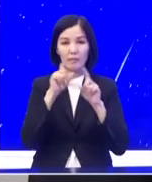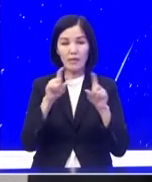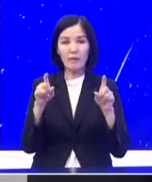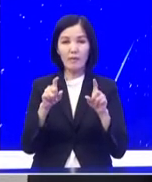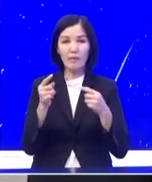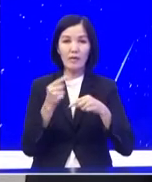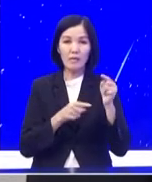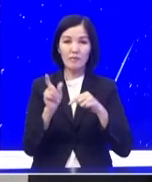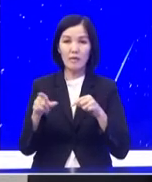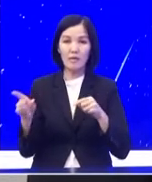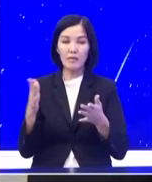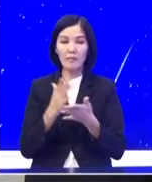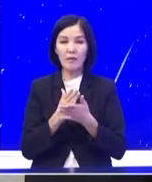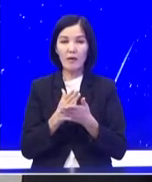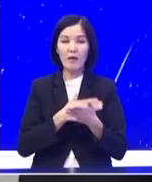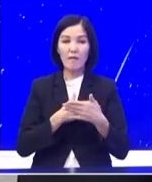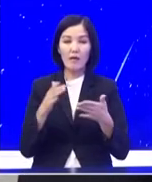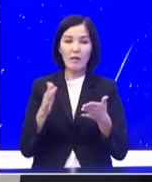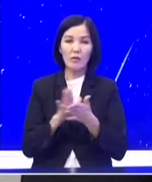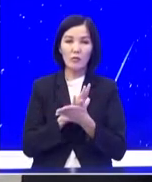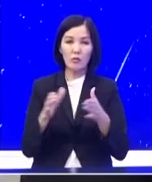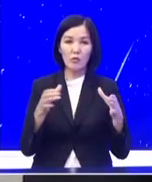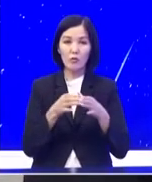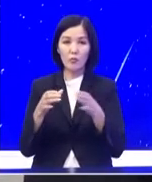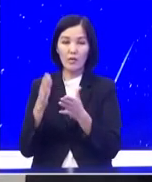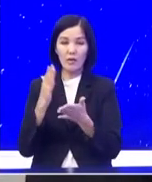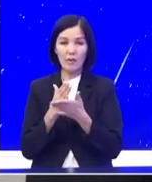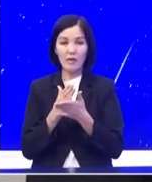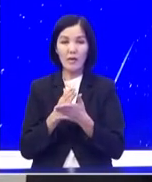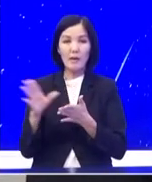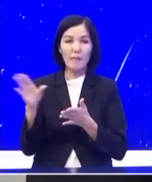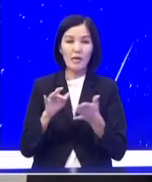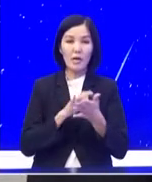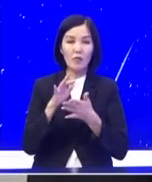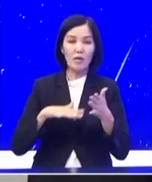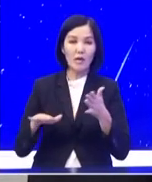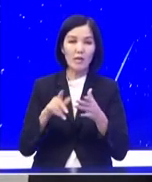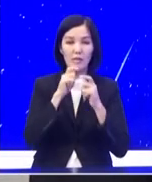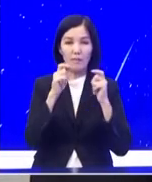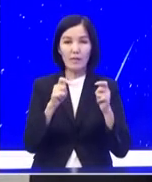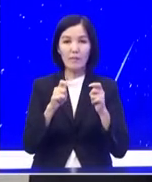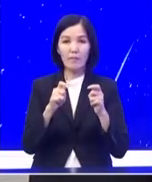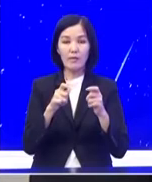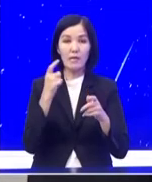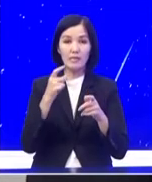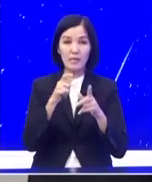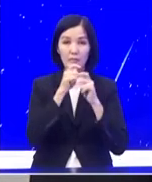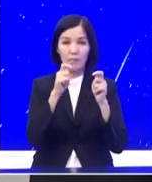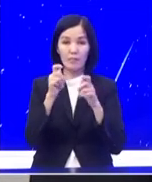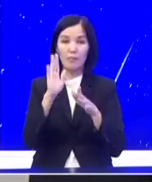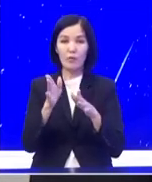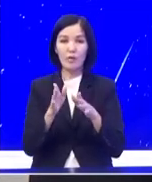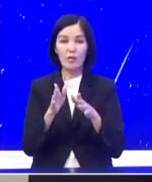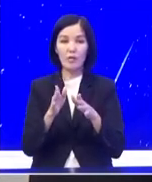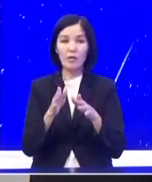жеке кәсіпкерлер де бар, волонтерлік топтар да бар. Яғни барлық аудан қалаларда марапат өз иелерін табатын болады. Біз оны